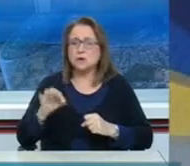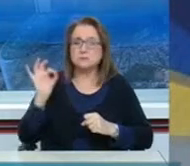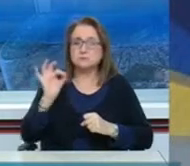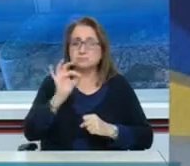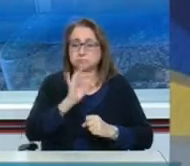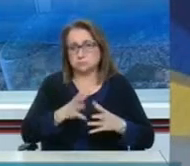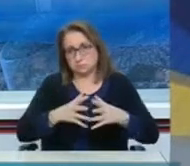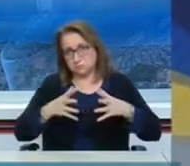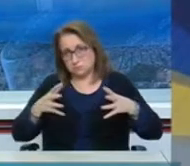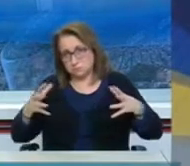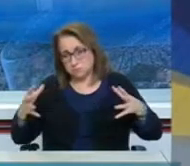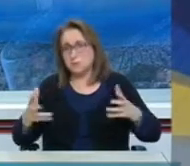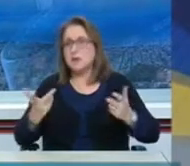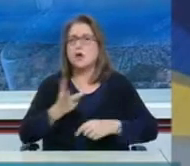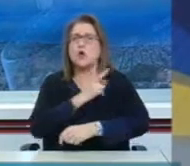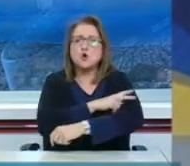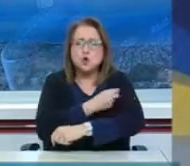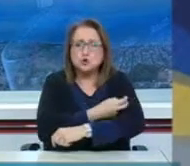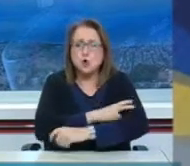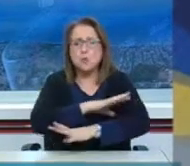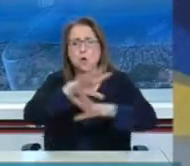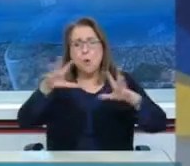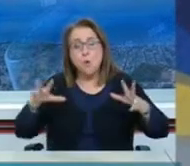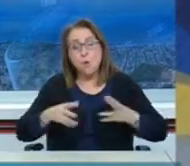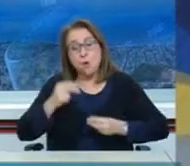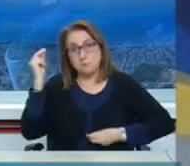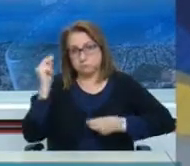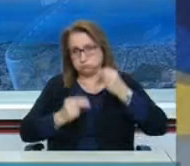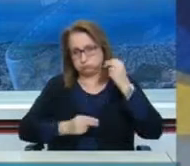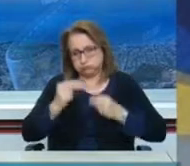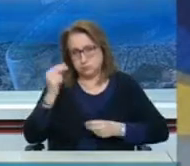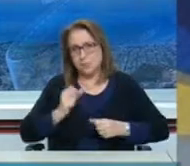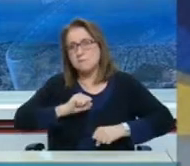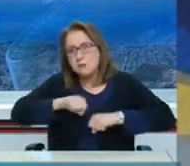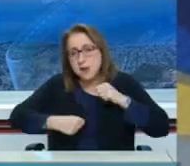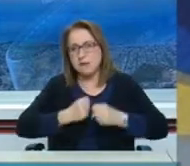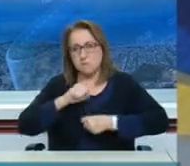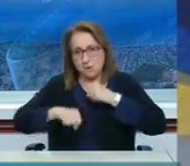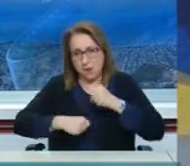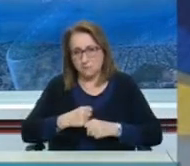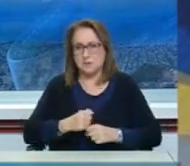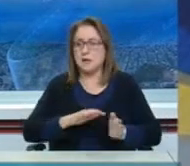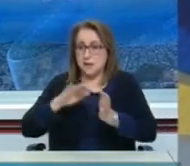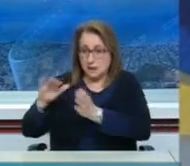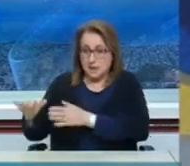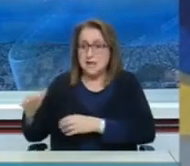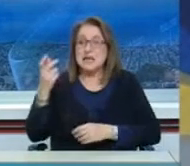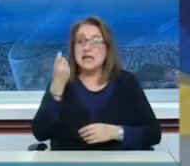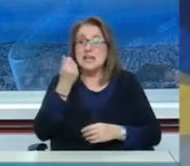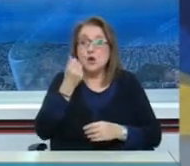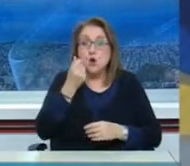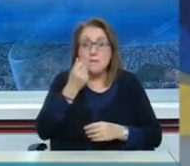συστήματα υγείας δοκιμάζονται. Στην οικονομία, τα δεδομένα και οι μέχρι σήμερα εκτιμήσεις δείχνουν